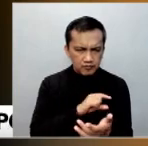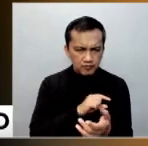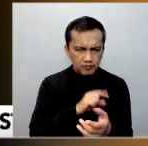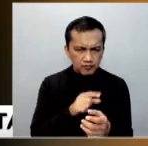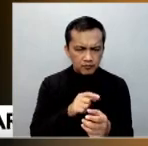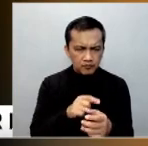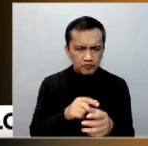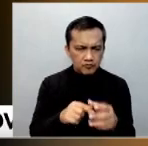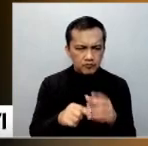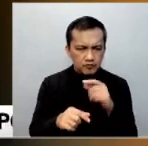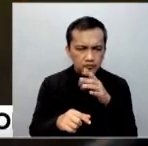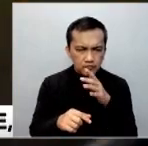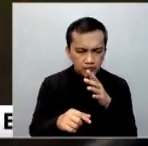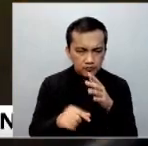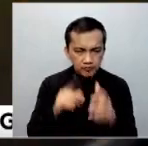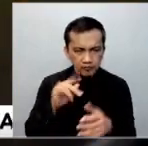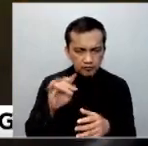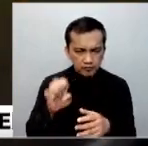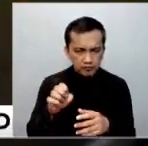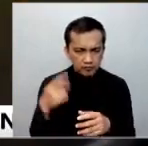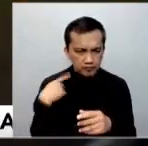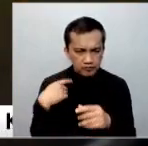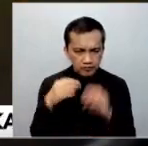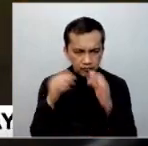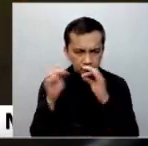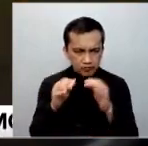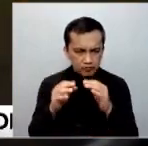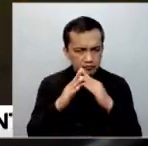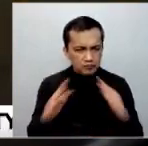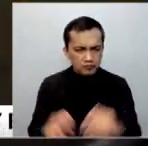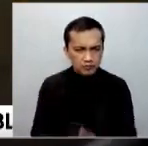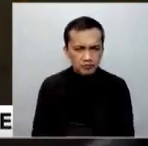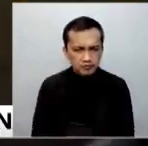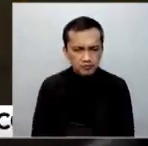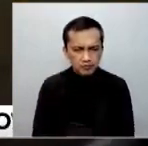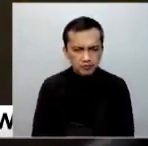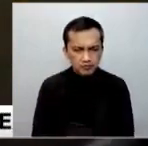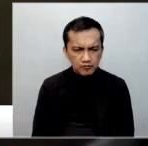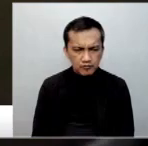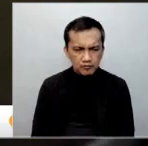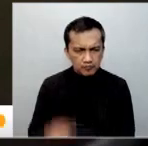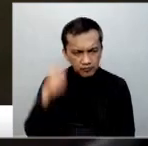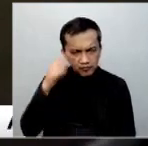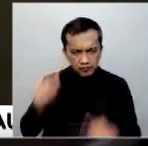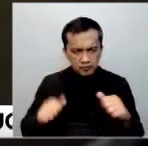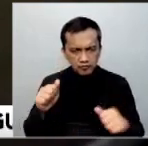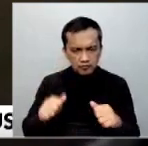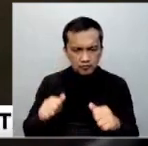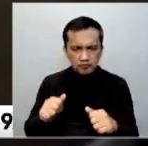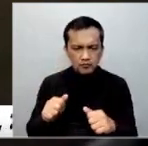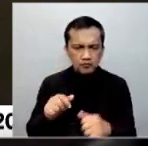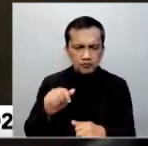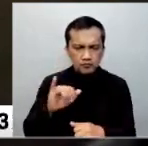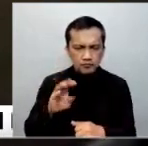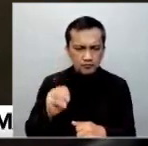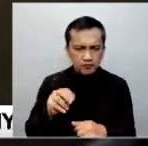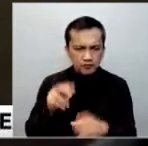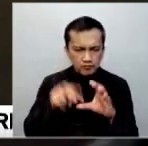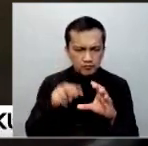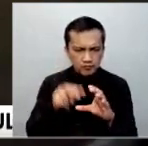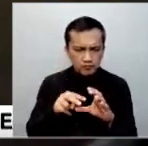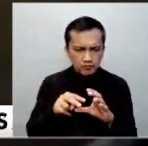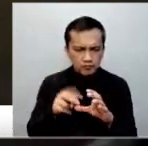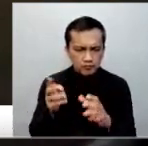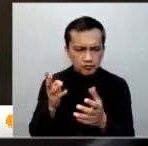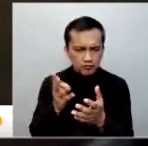Cavile dahil may nakuha raw na illegal na droga sa kanilang bahay. May agam-agam din ang hepe ng Imus sa viral video na uploader ang